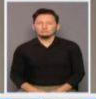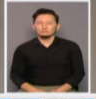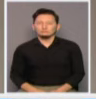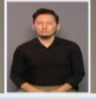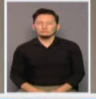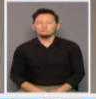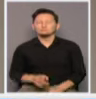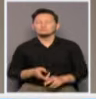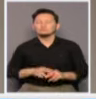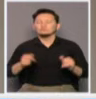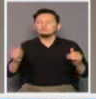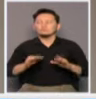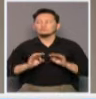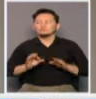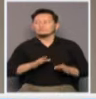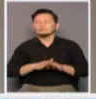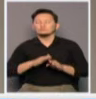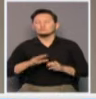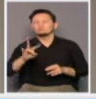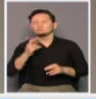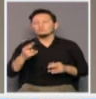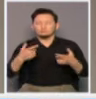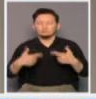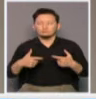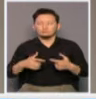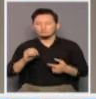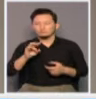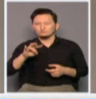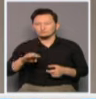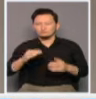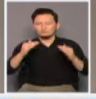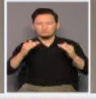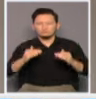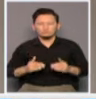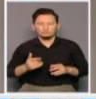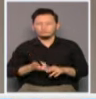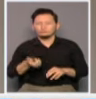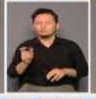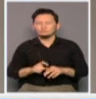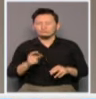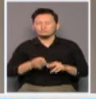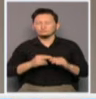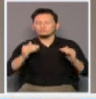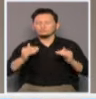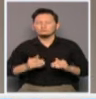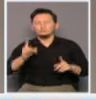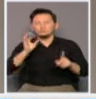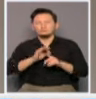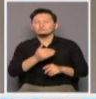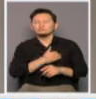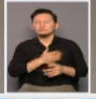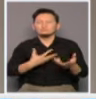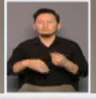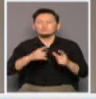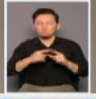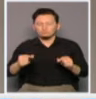В этом году показатели результатов единого национального тестирования упали ниже рейтинга. К этому рейтингу стремились все школы.